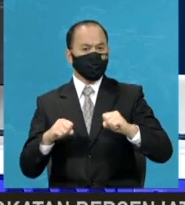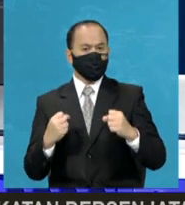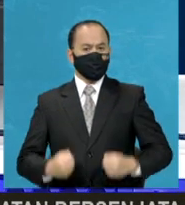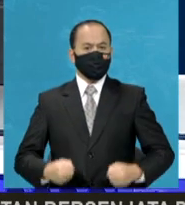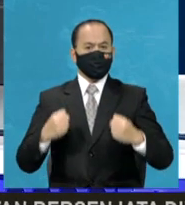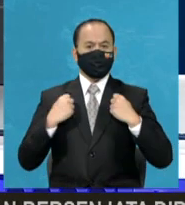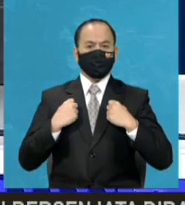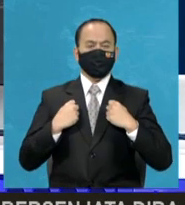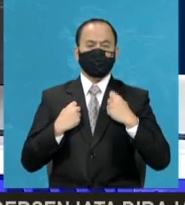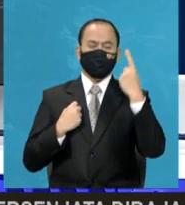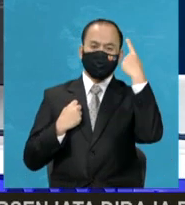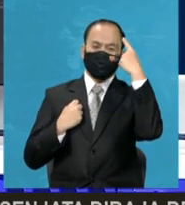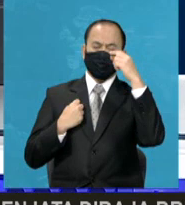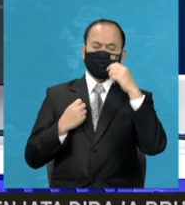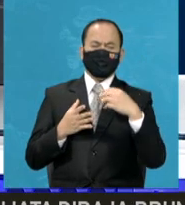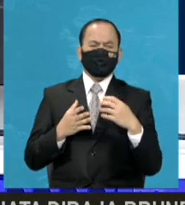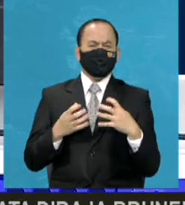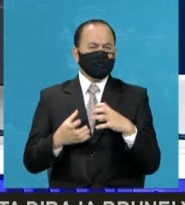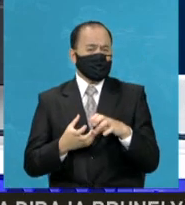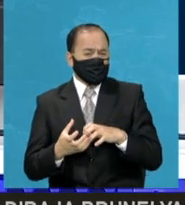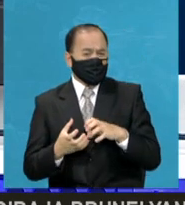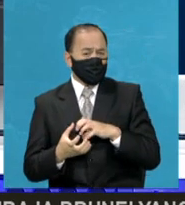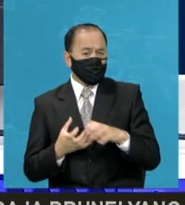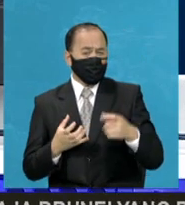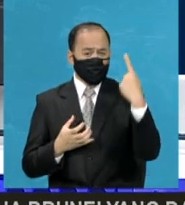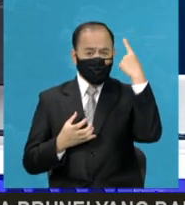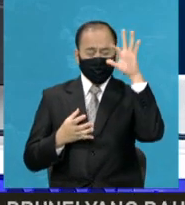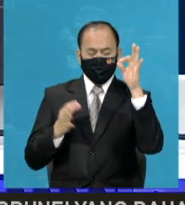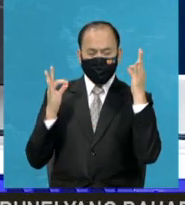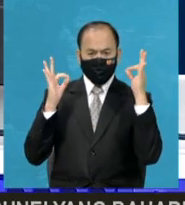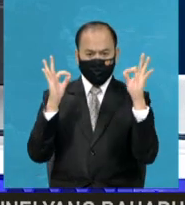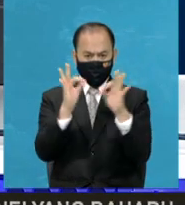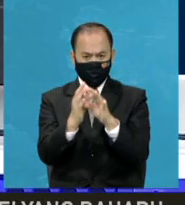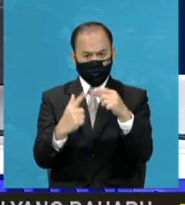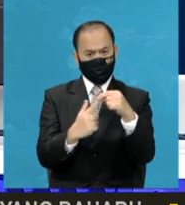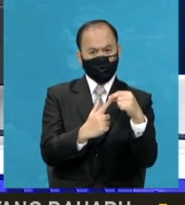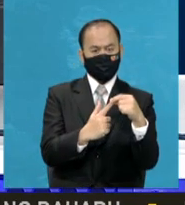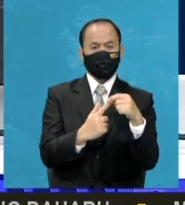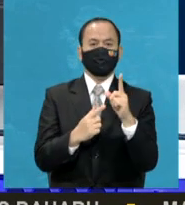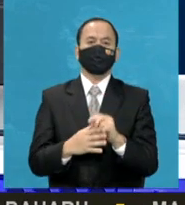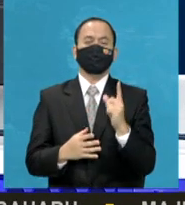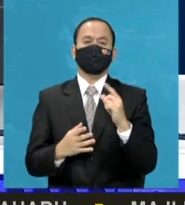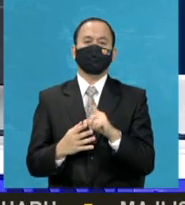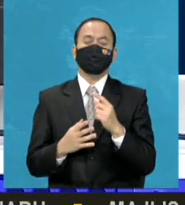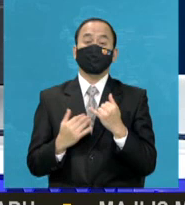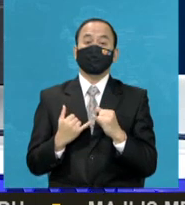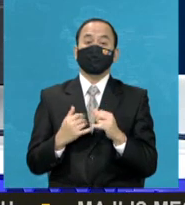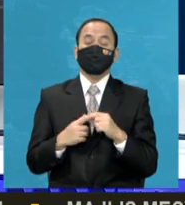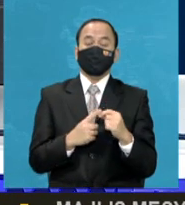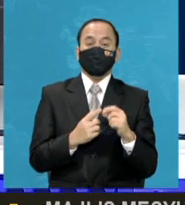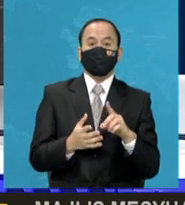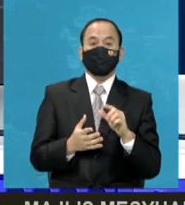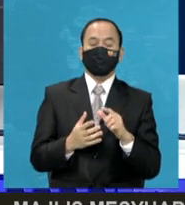terjejas oleh kabinet ini akan menjadi fokus utama Kementerian Kesehatan kerana Ia adalah tunggal kepada